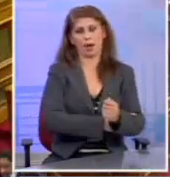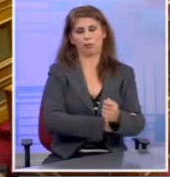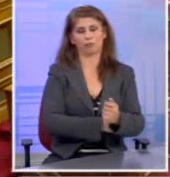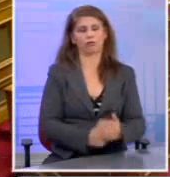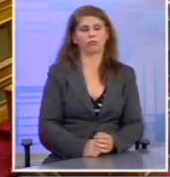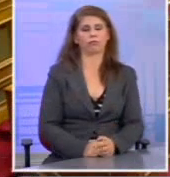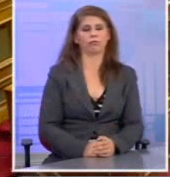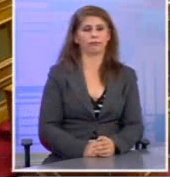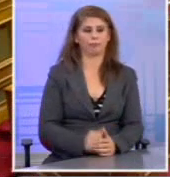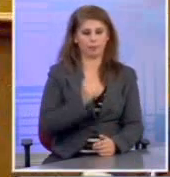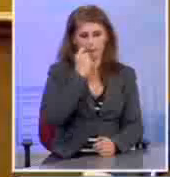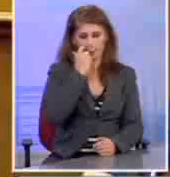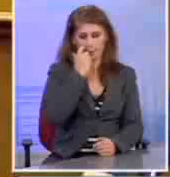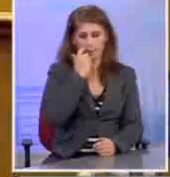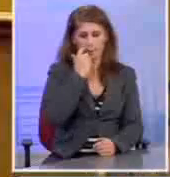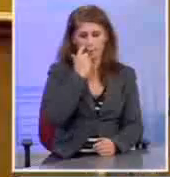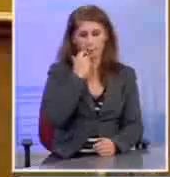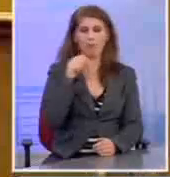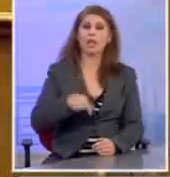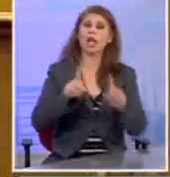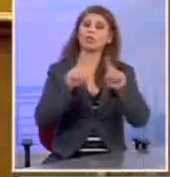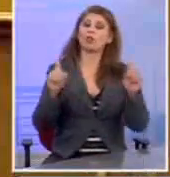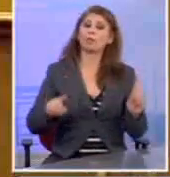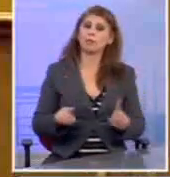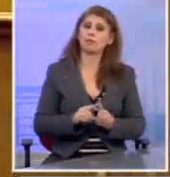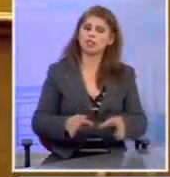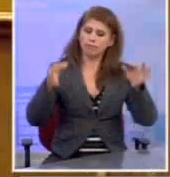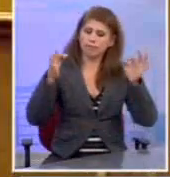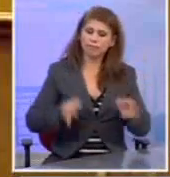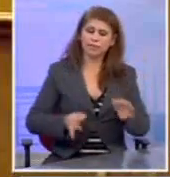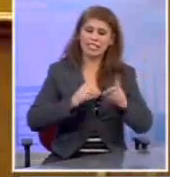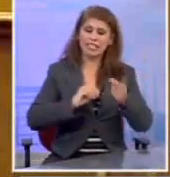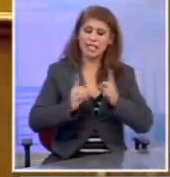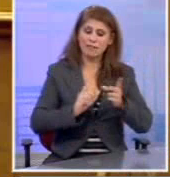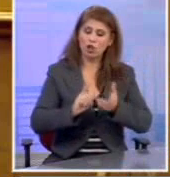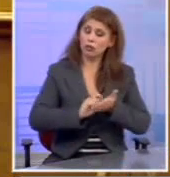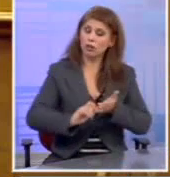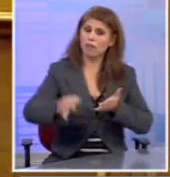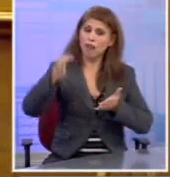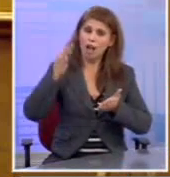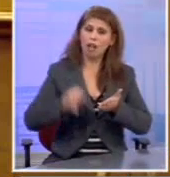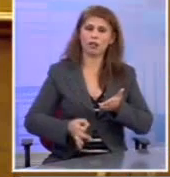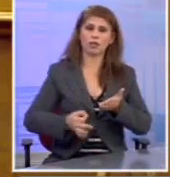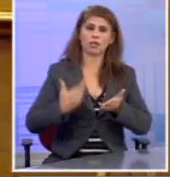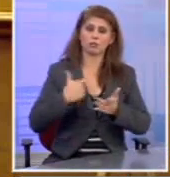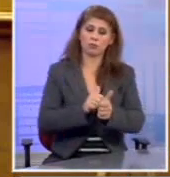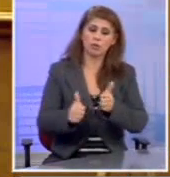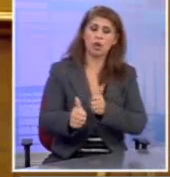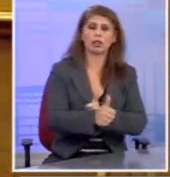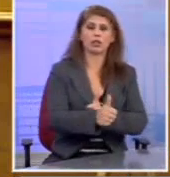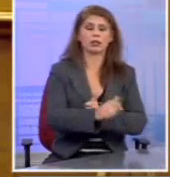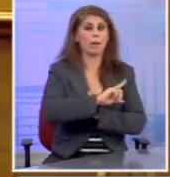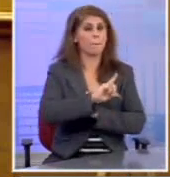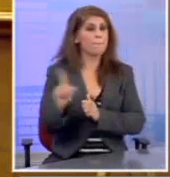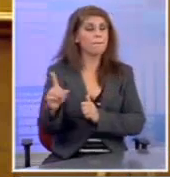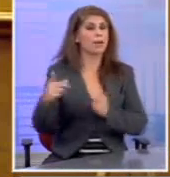Σε αυτό το πλαίσιο και απολύτως μέσα στο γράμμα της συμφωνίας, δώσαμε απόλυτη προτεραιότητα στο να μην κοπούν